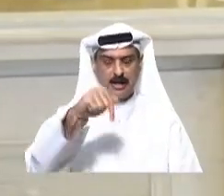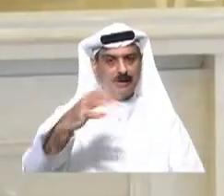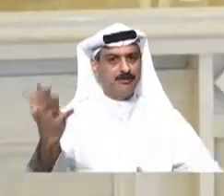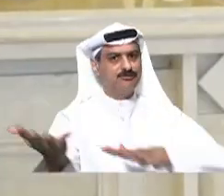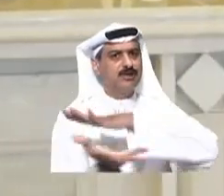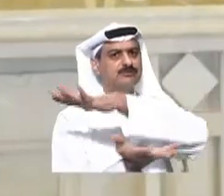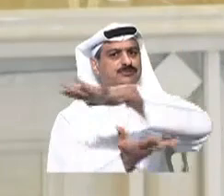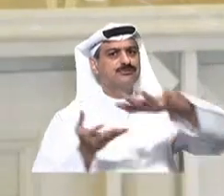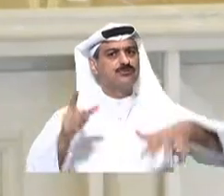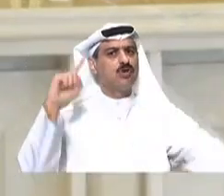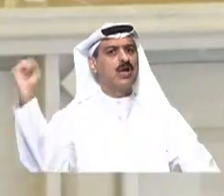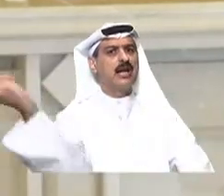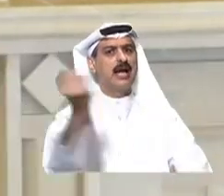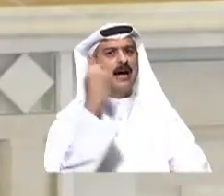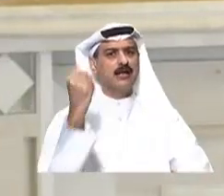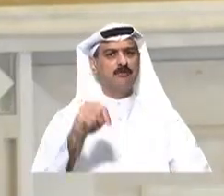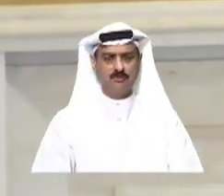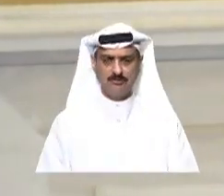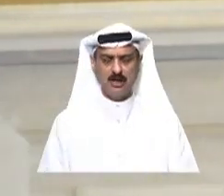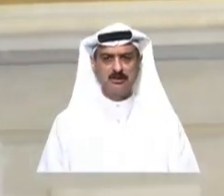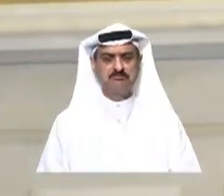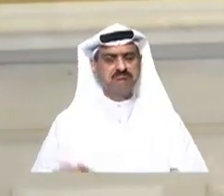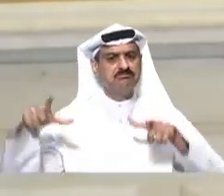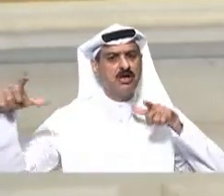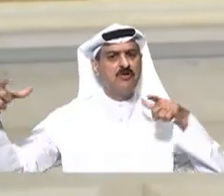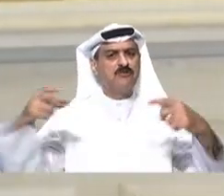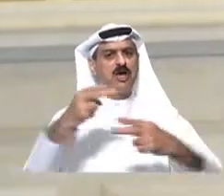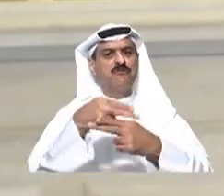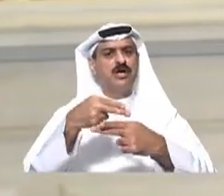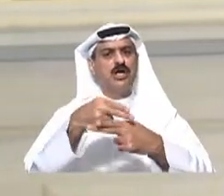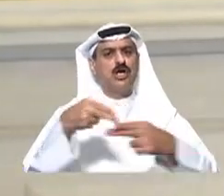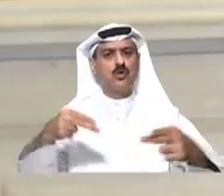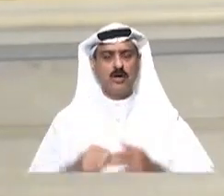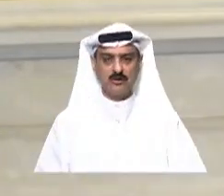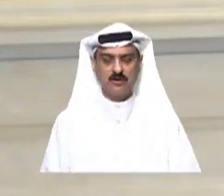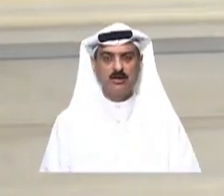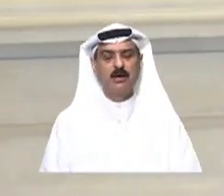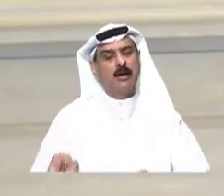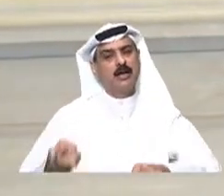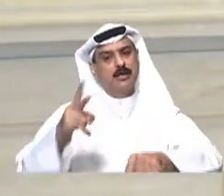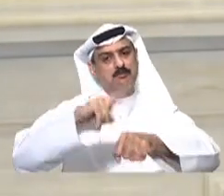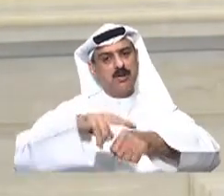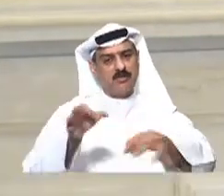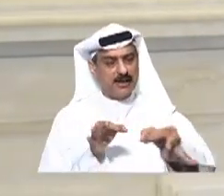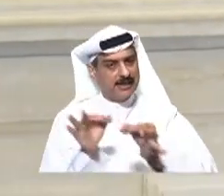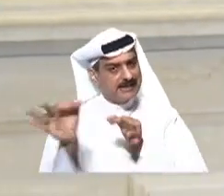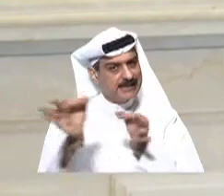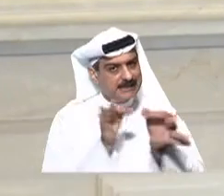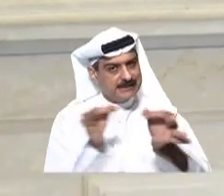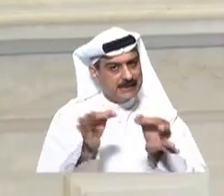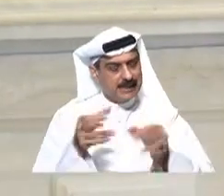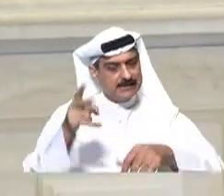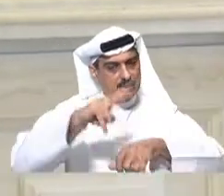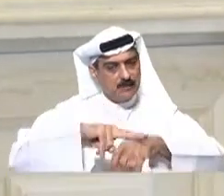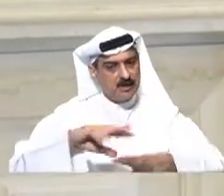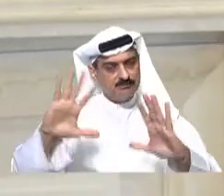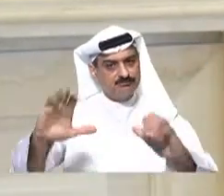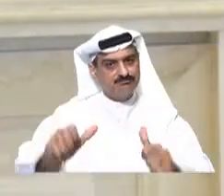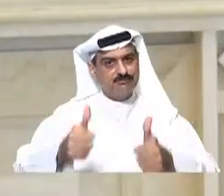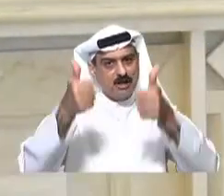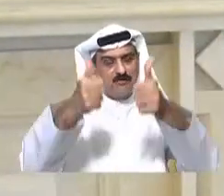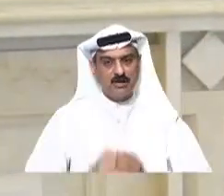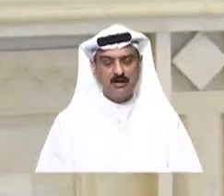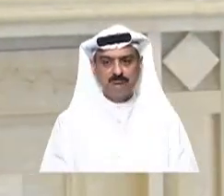التي تحيط بها دولة الكويت من كل جانب، وإعادة تصحيح المشهد السياسي واختيار من يمثل